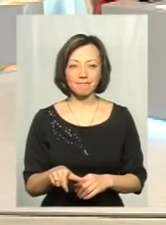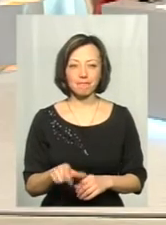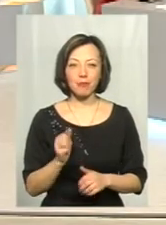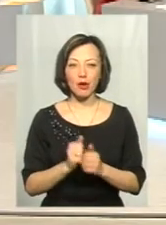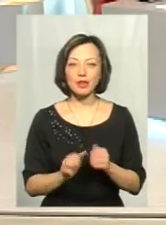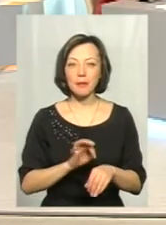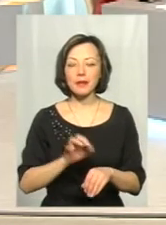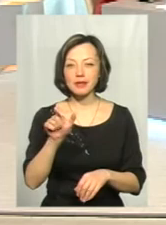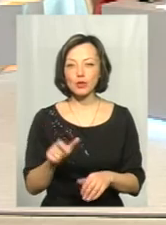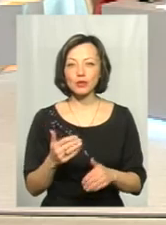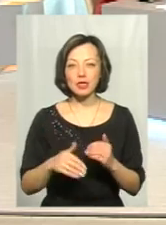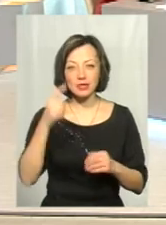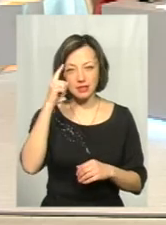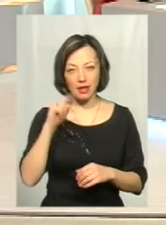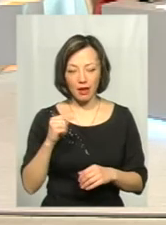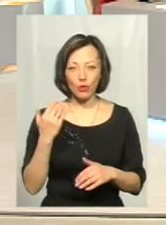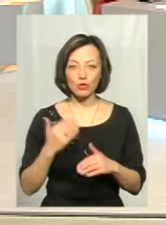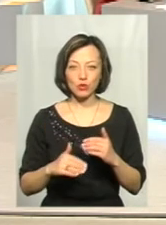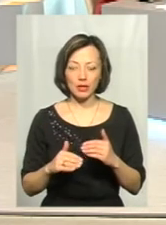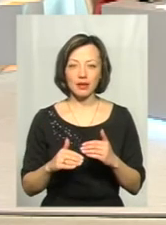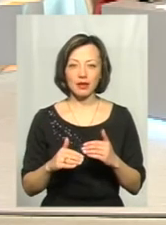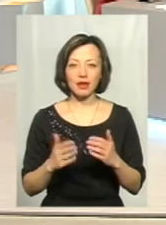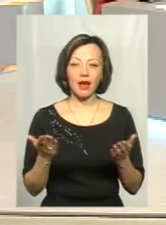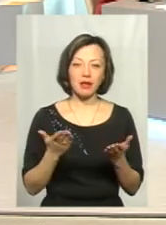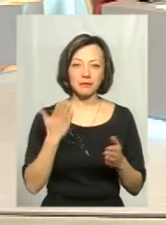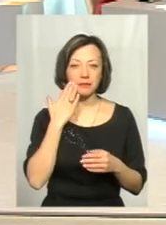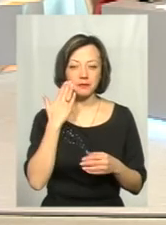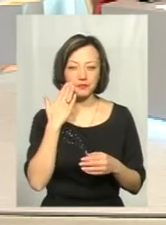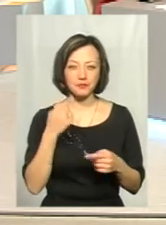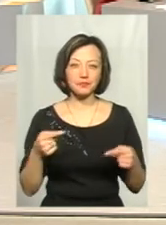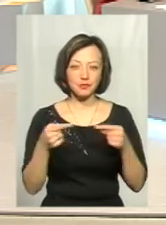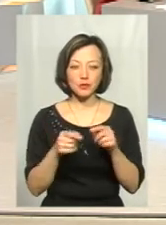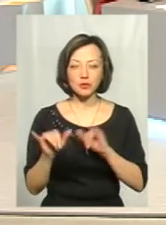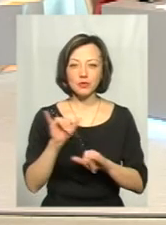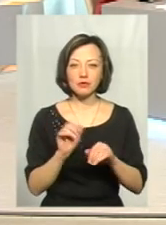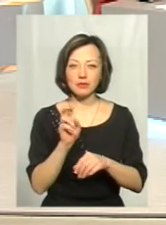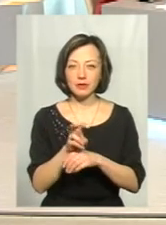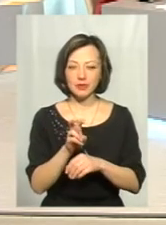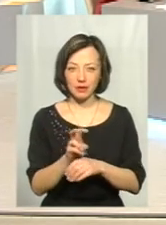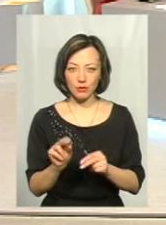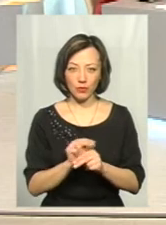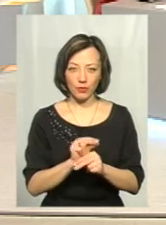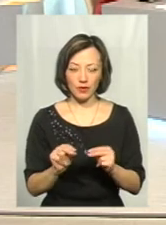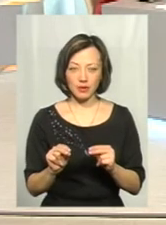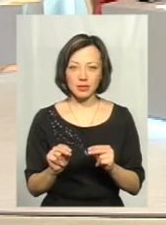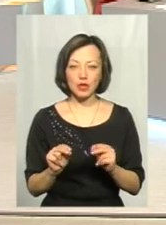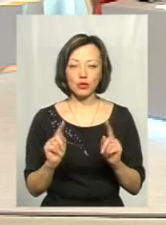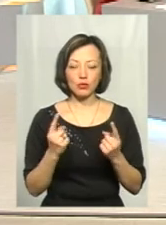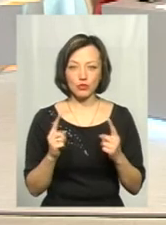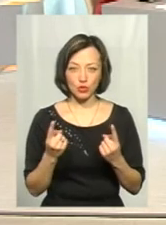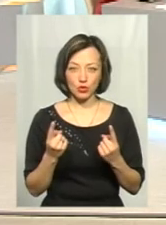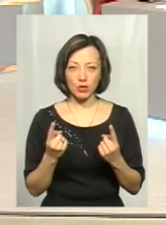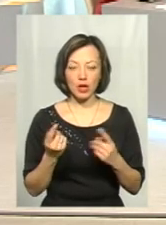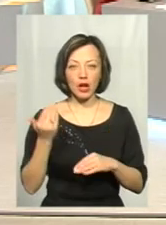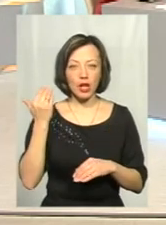Кожен пацієнт вже знає, і думаю, що він вже якось визначився, до кого йти, до кого йому йти, тому що...